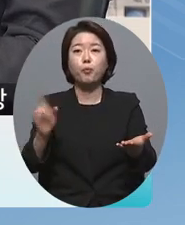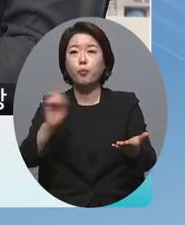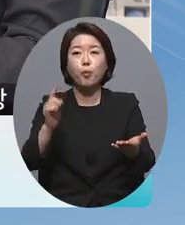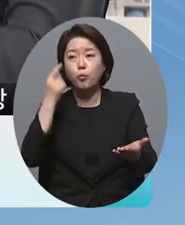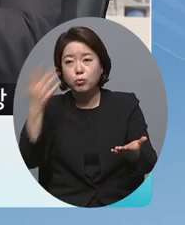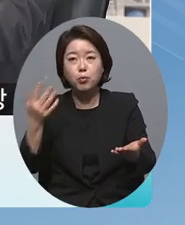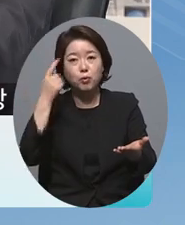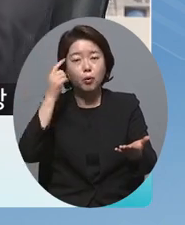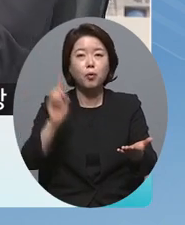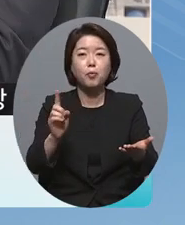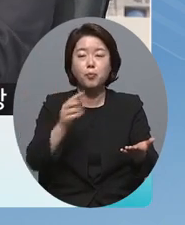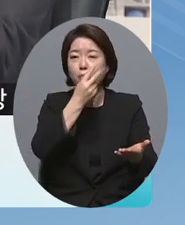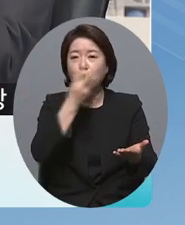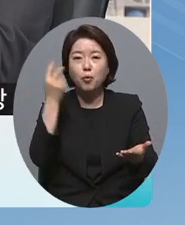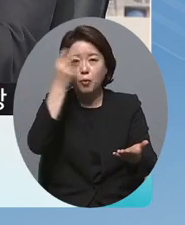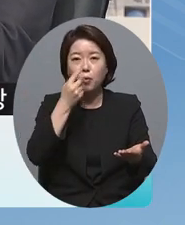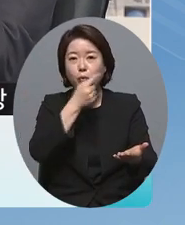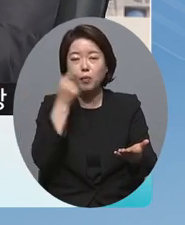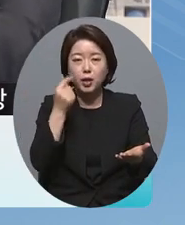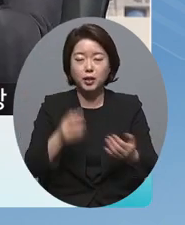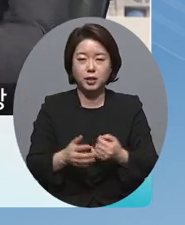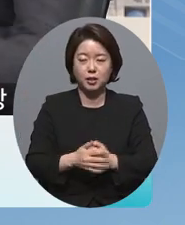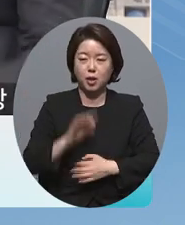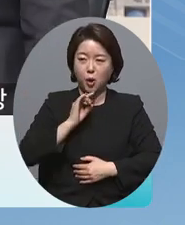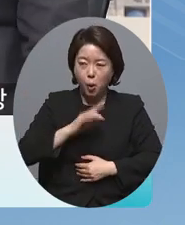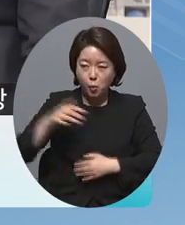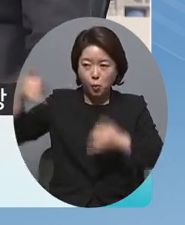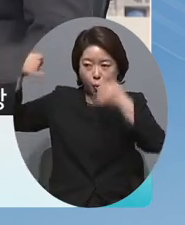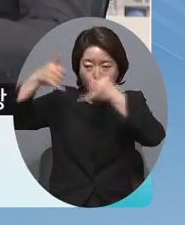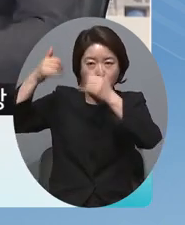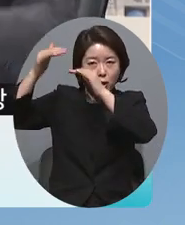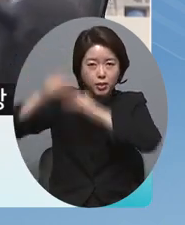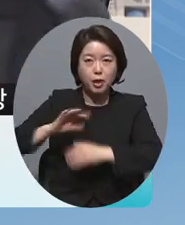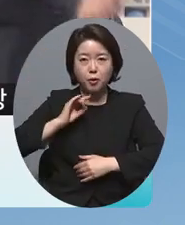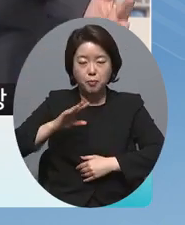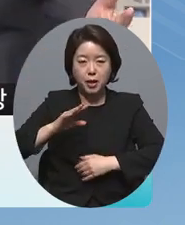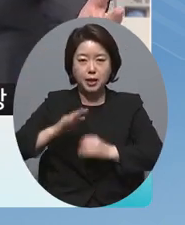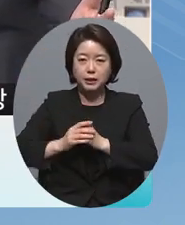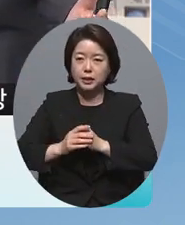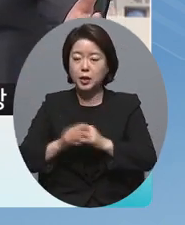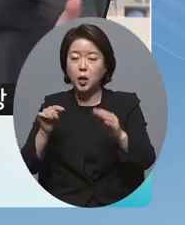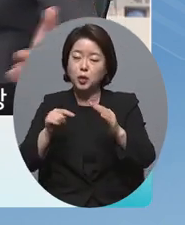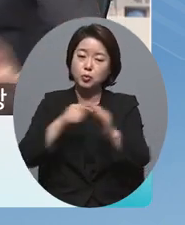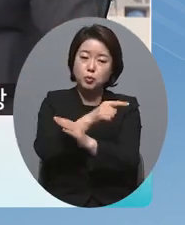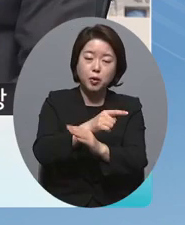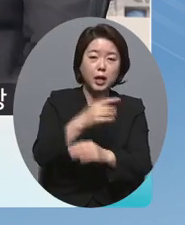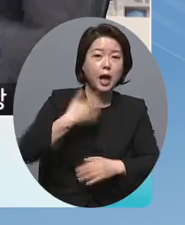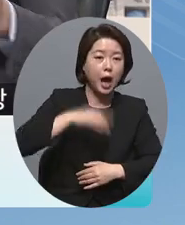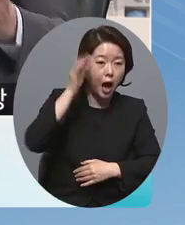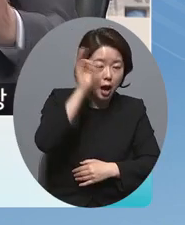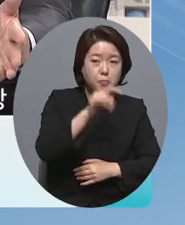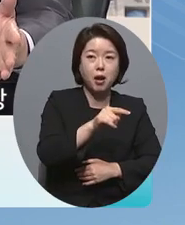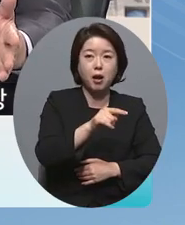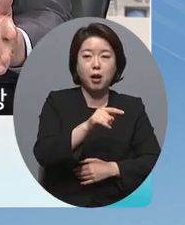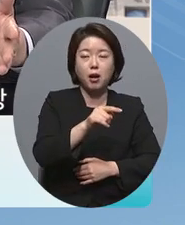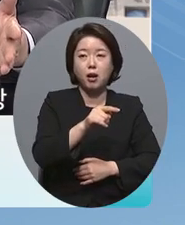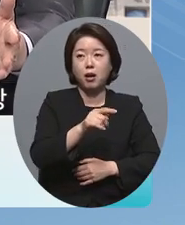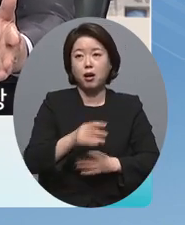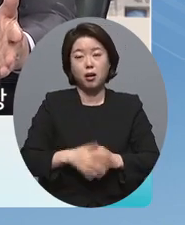게 뭡니까? 오로지 그 통화 내용만 가지고 보도한 게 아니고 다른 데서 알아봤다는 거잖아요. 그런데 네. 알아봤는데